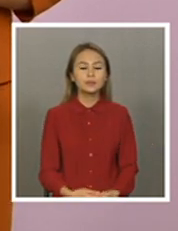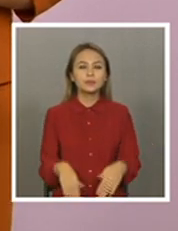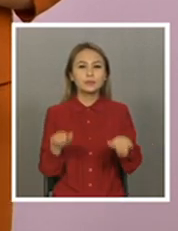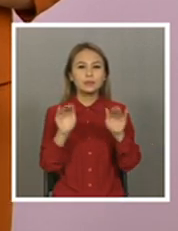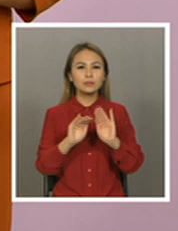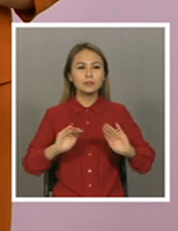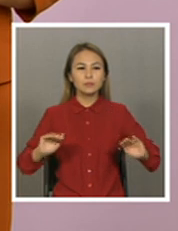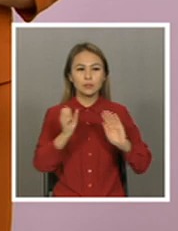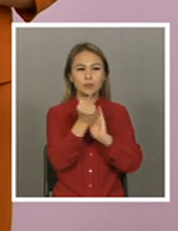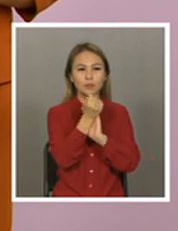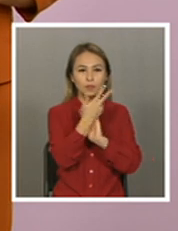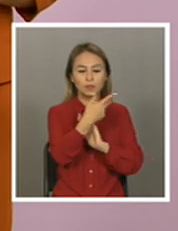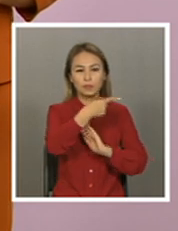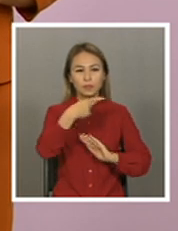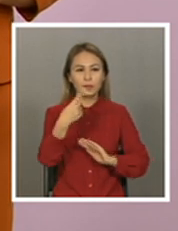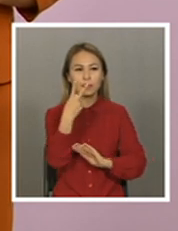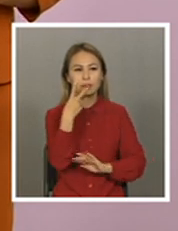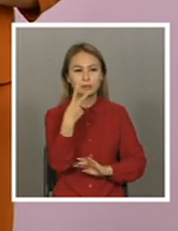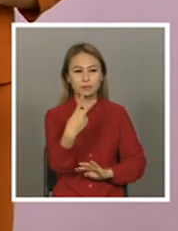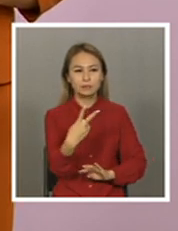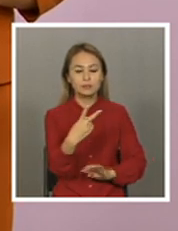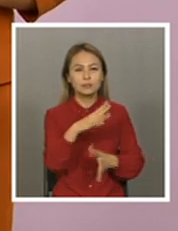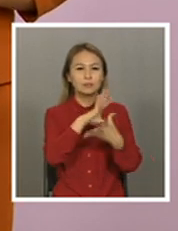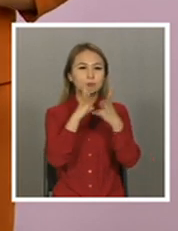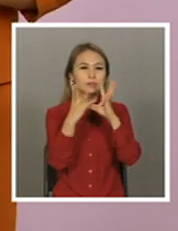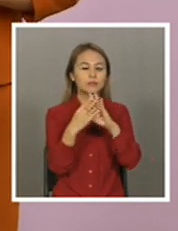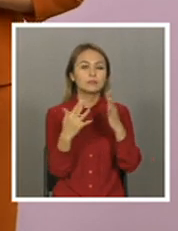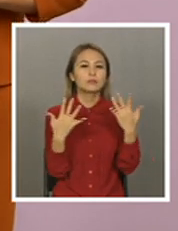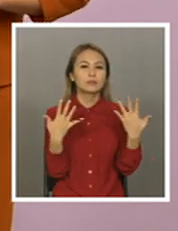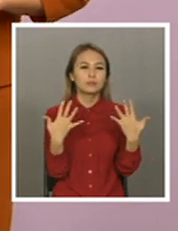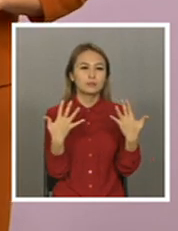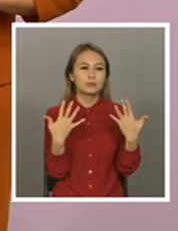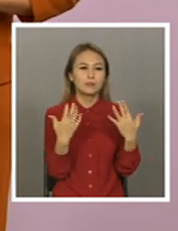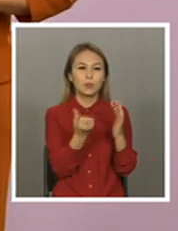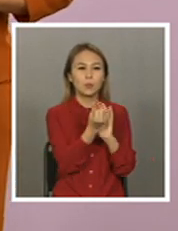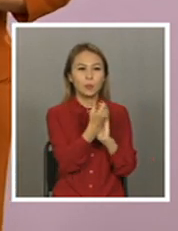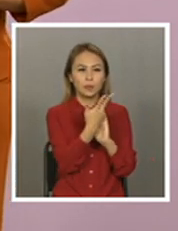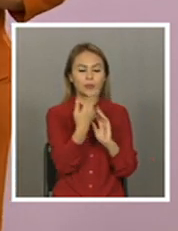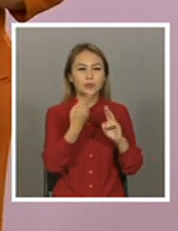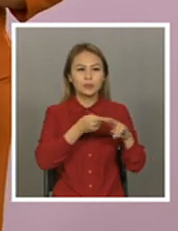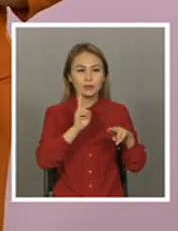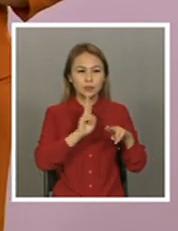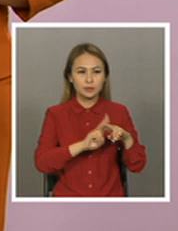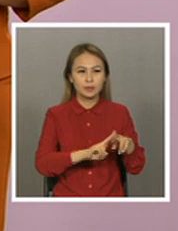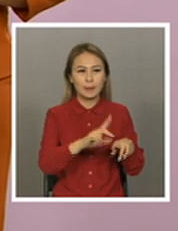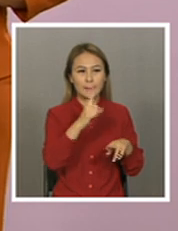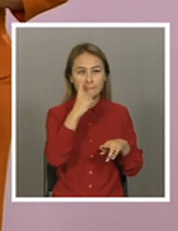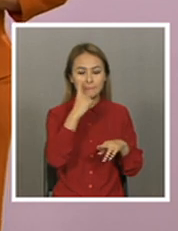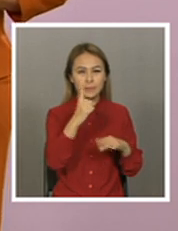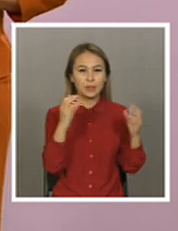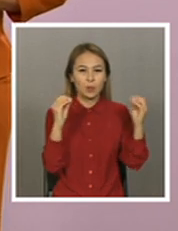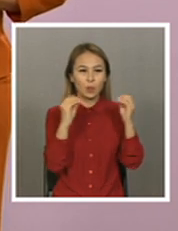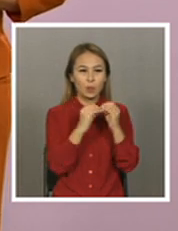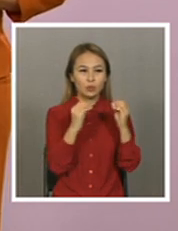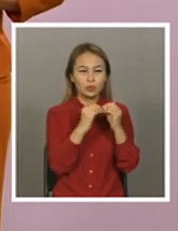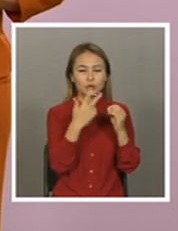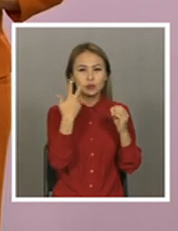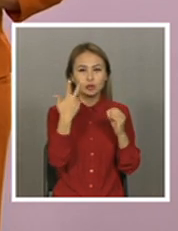13 пен 2-нің айырмасы неше кетен? 13 дегеніміз 1 ондық, 3